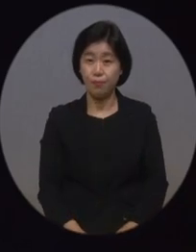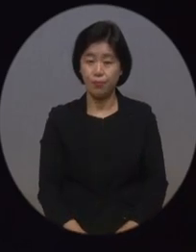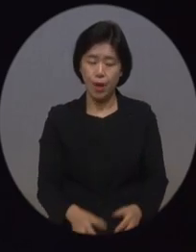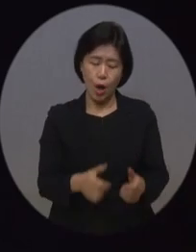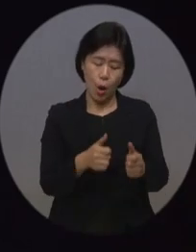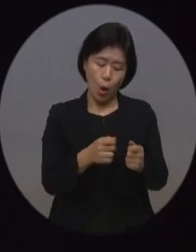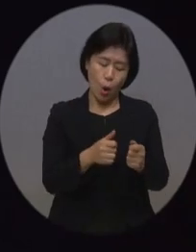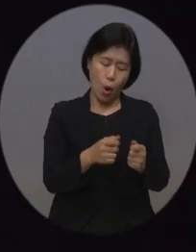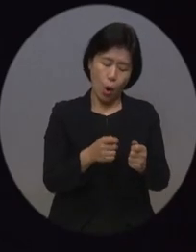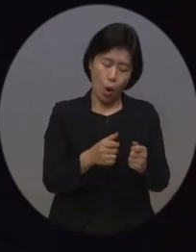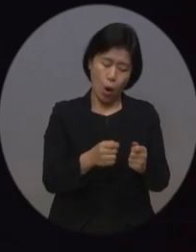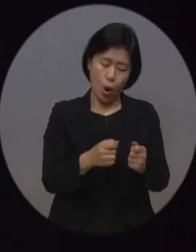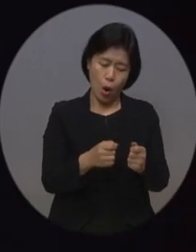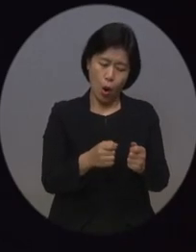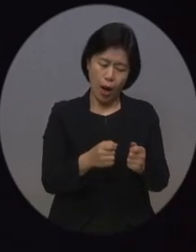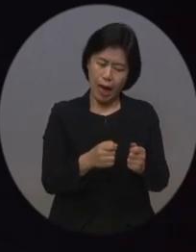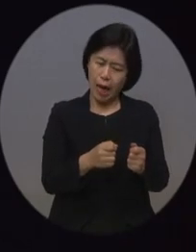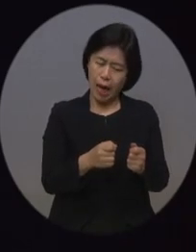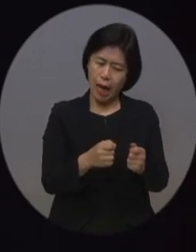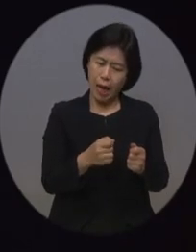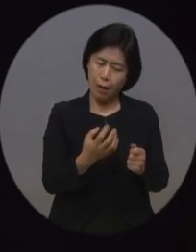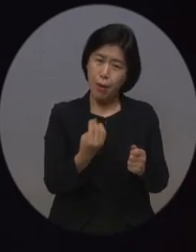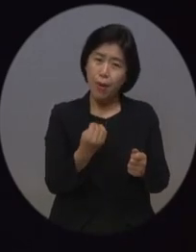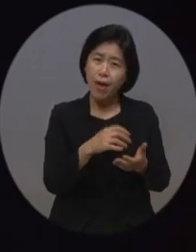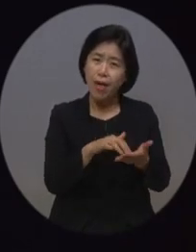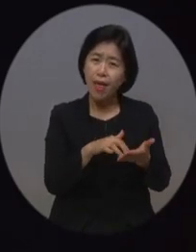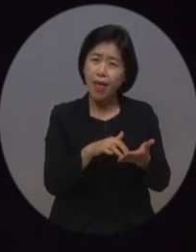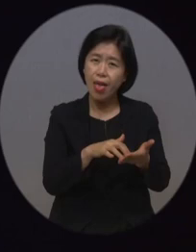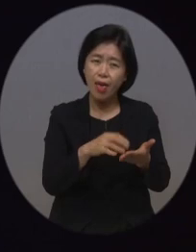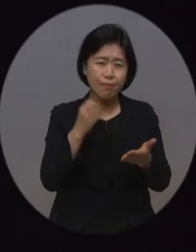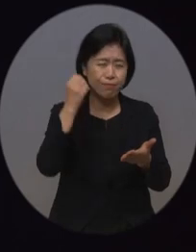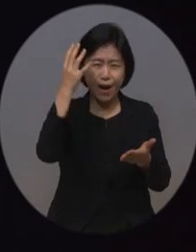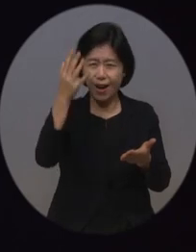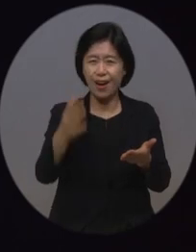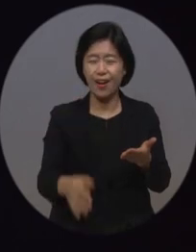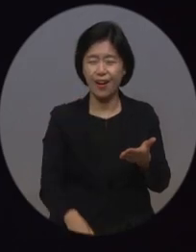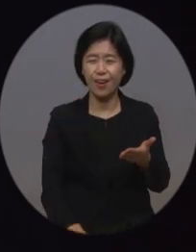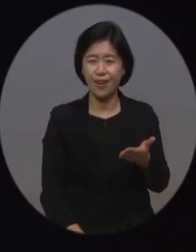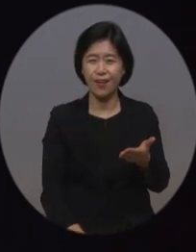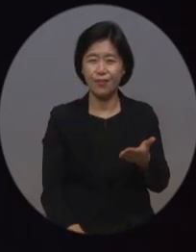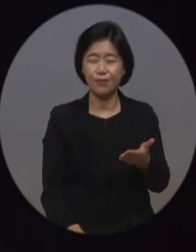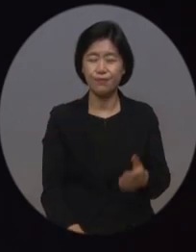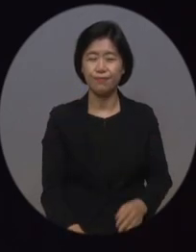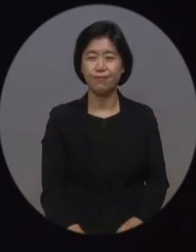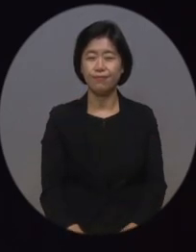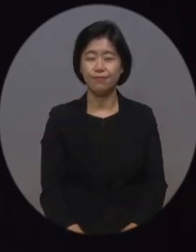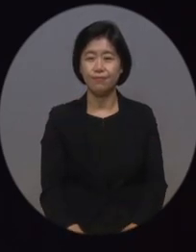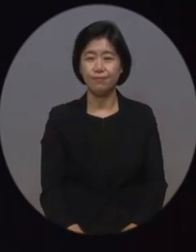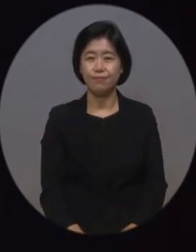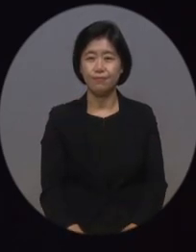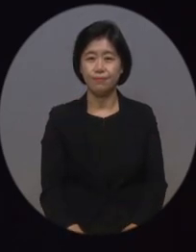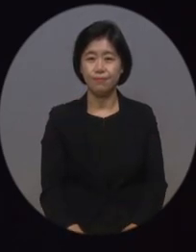중얼중얼 헤아리던 숫자랑은 팔랑 날라가 버린 지 오래.